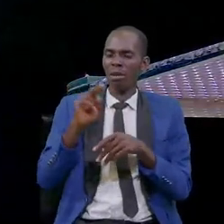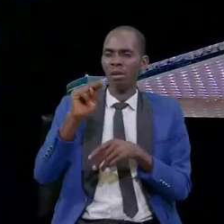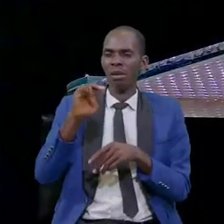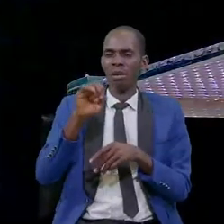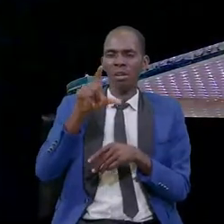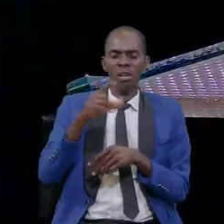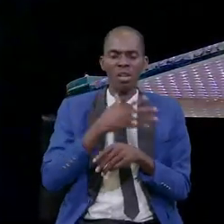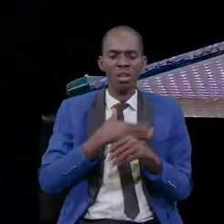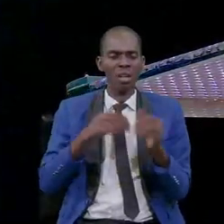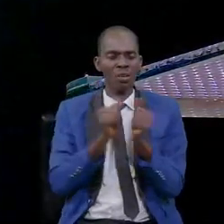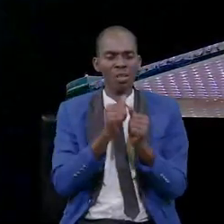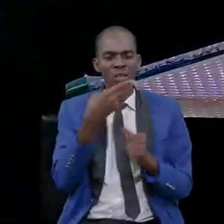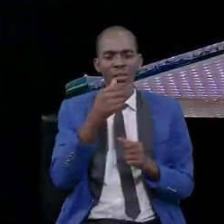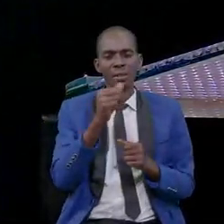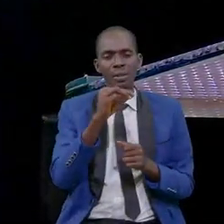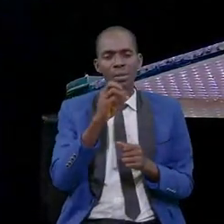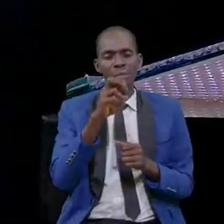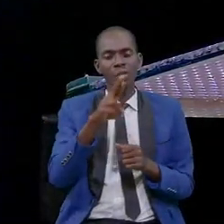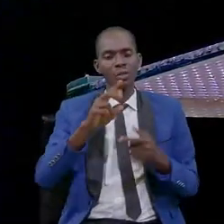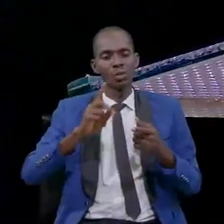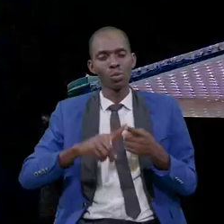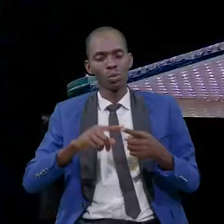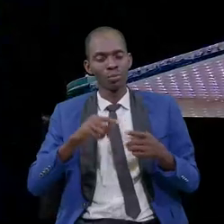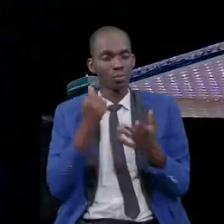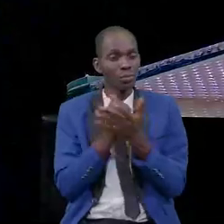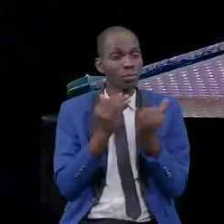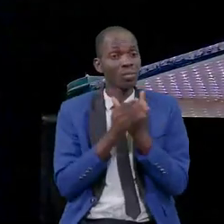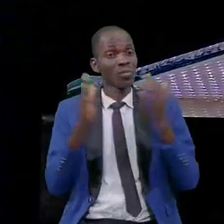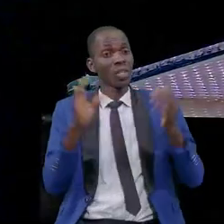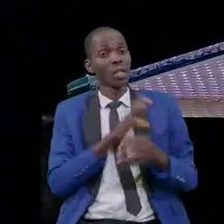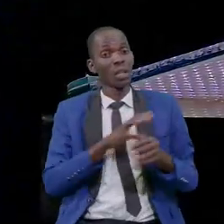soulever le marteau et frapper pour crucifier Christ.